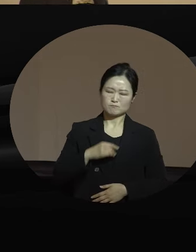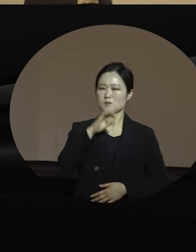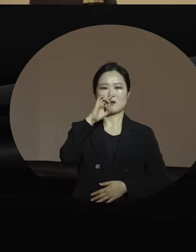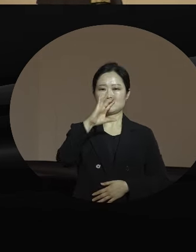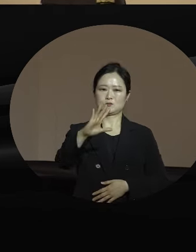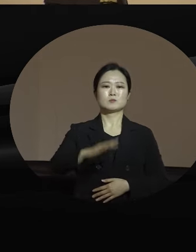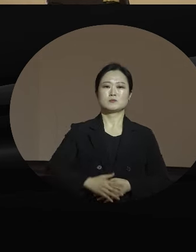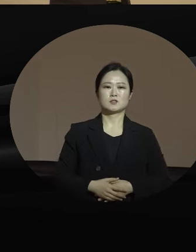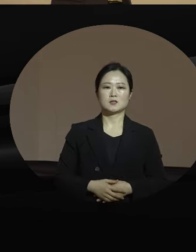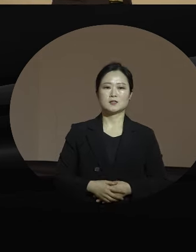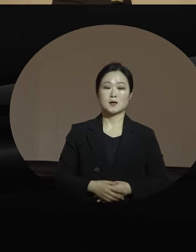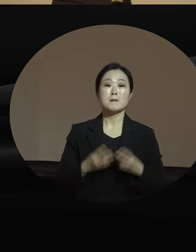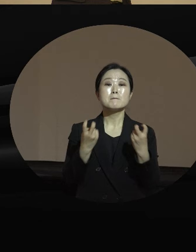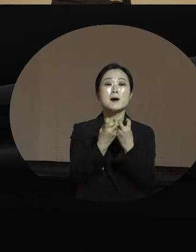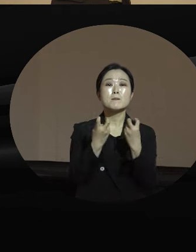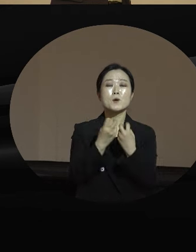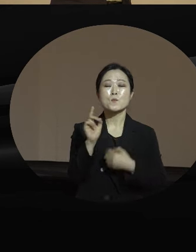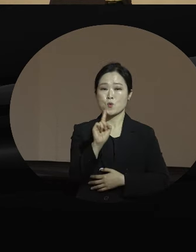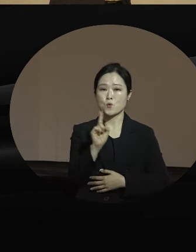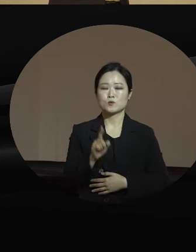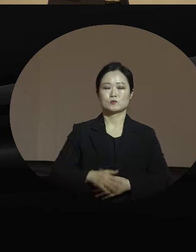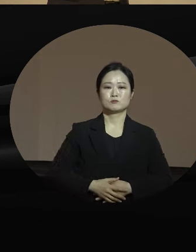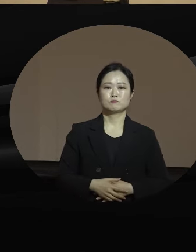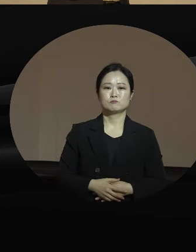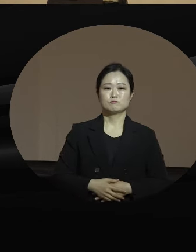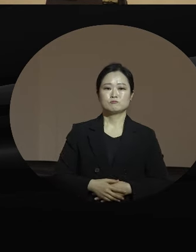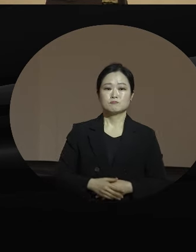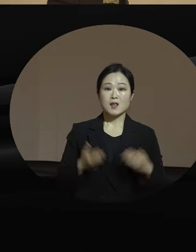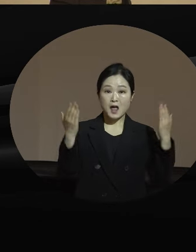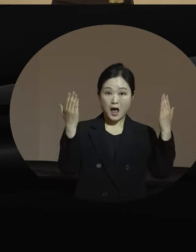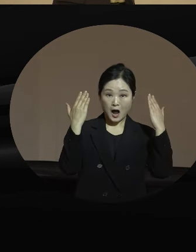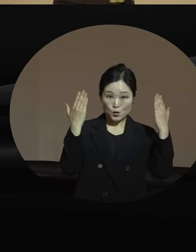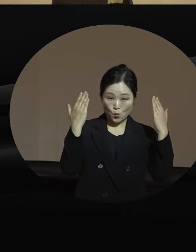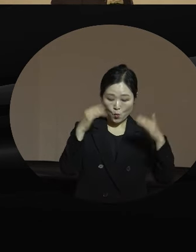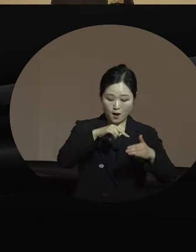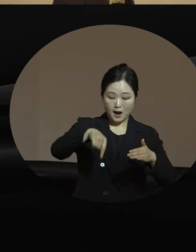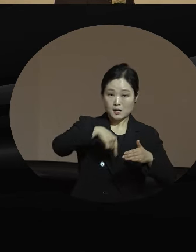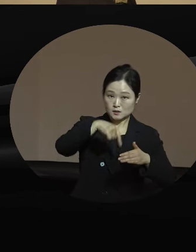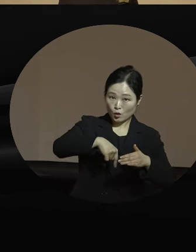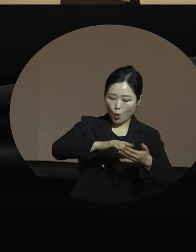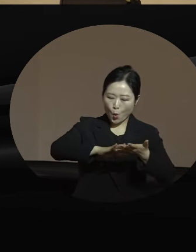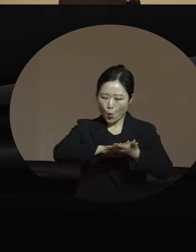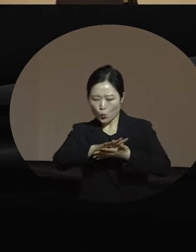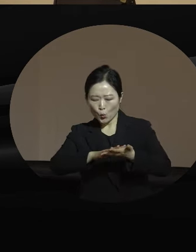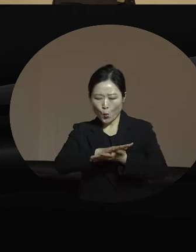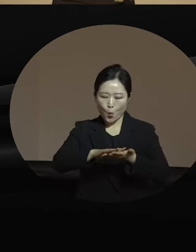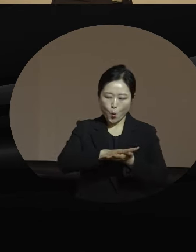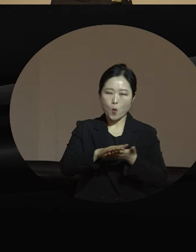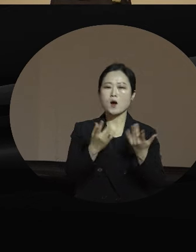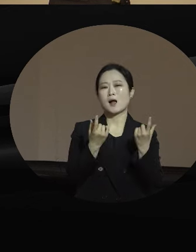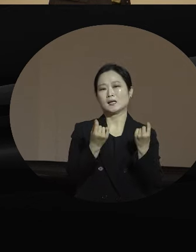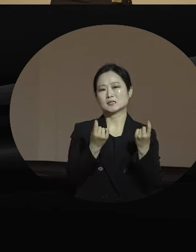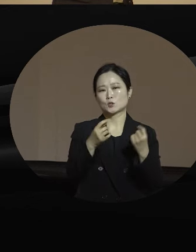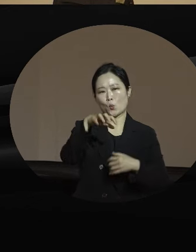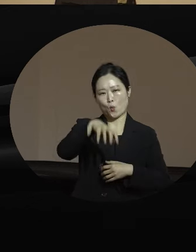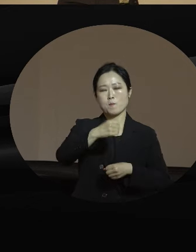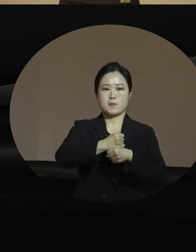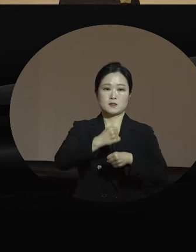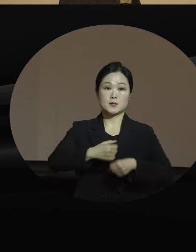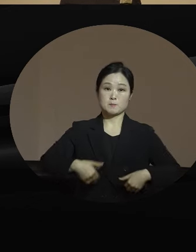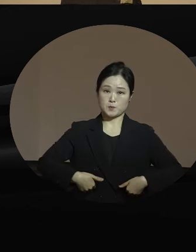여러 가지 아이디어가 있겠지만 가장 좋은 메타포는 학교를 플레이그라운드처럼 놀이터처럼 만들어 보는 거예요. 인공